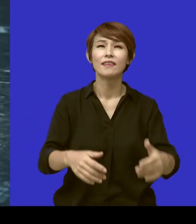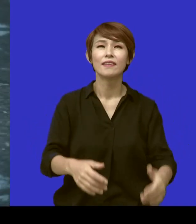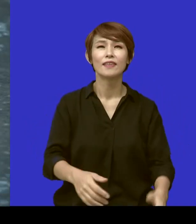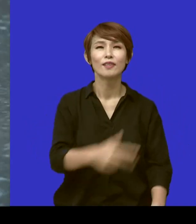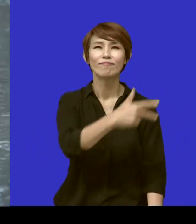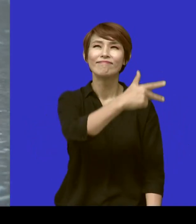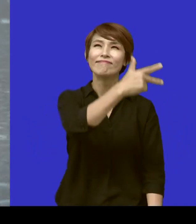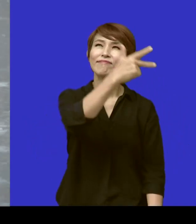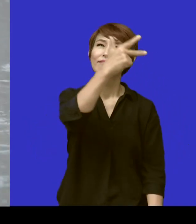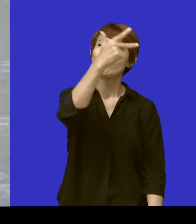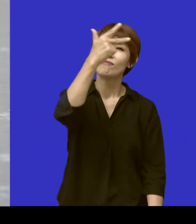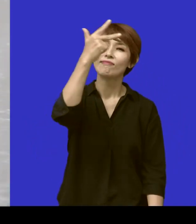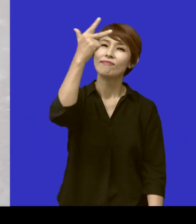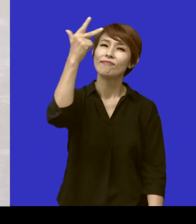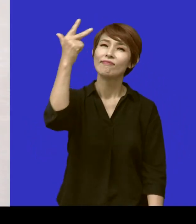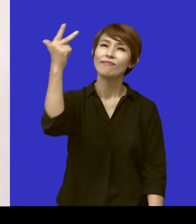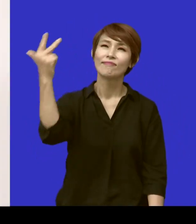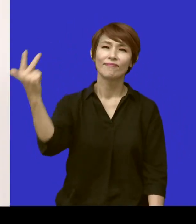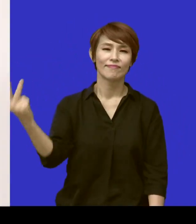그리고 무지개가